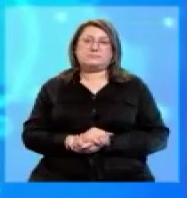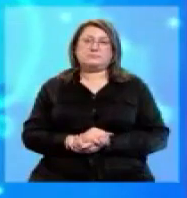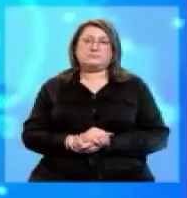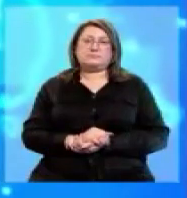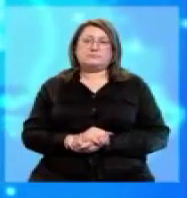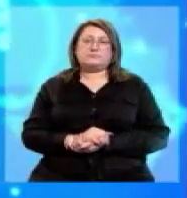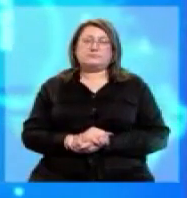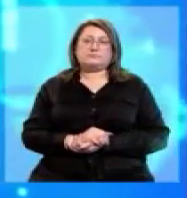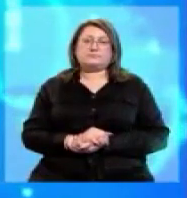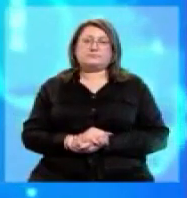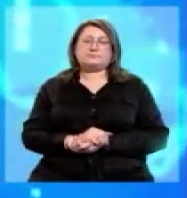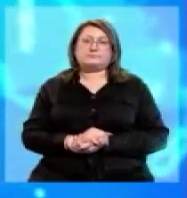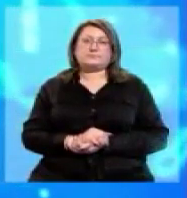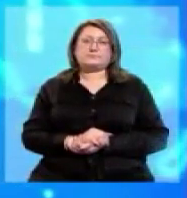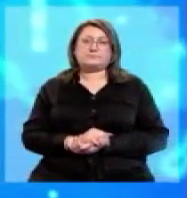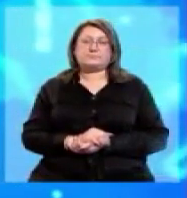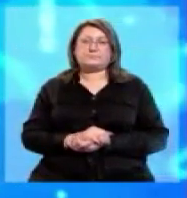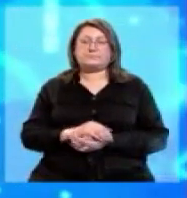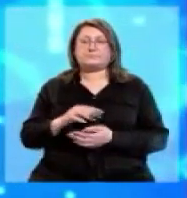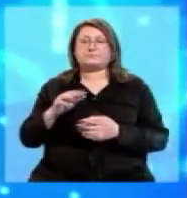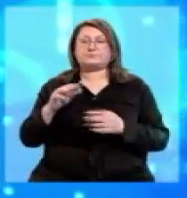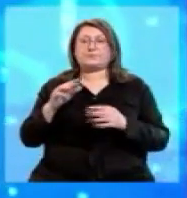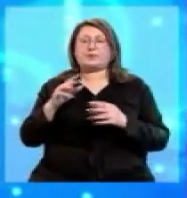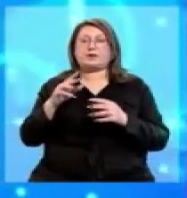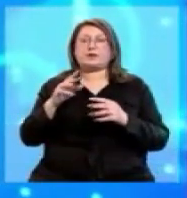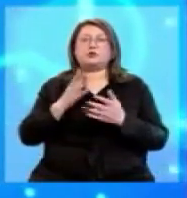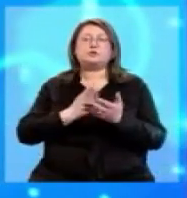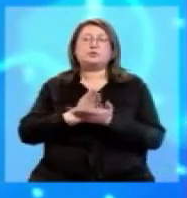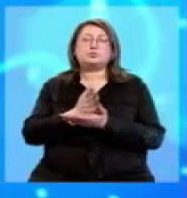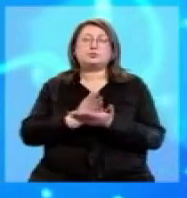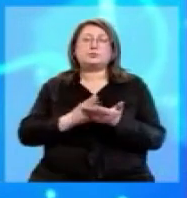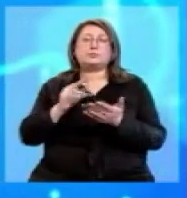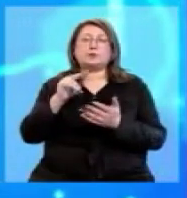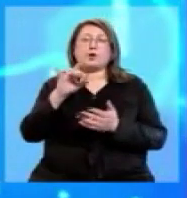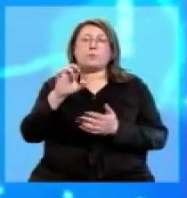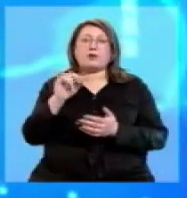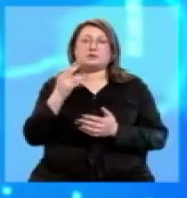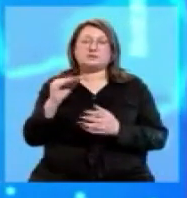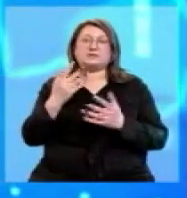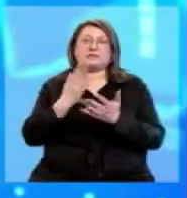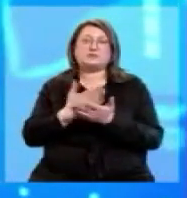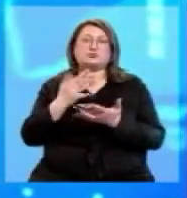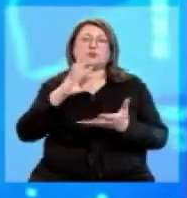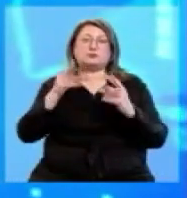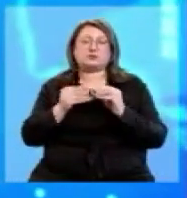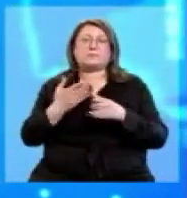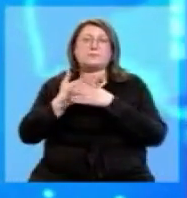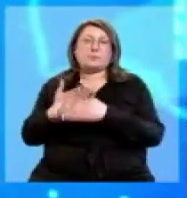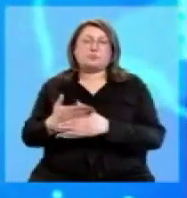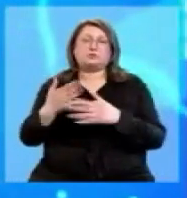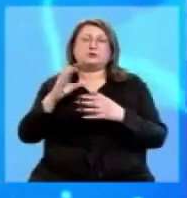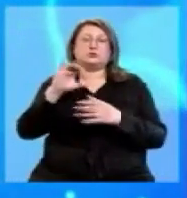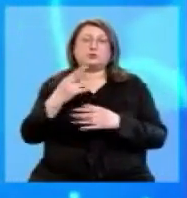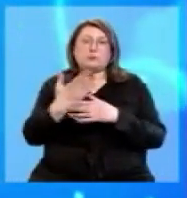Пробация қызмет аясында құқық саласын ізгілендіру өз нәтижесін беруде. Сотталғандарға әлеуметтік құқықты көмек көрсету үлкен мәнге